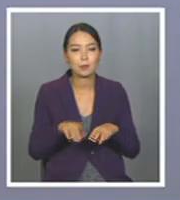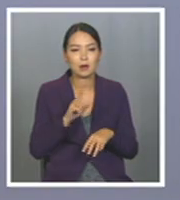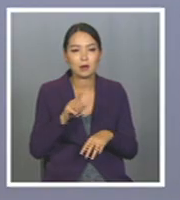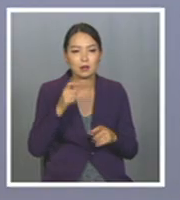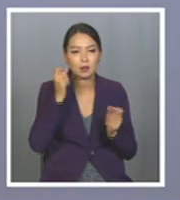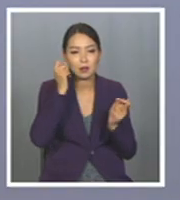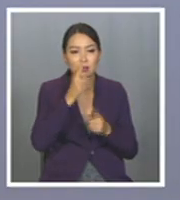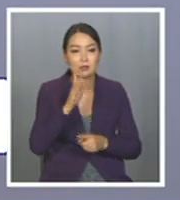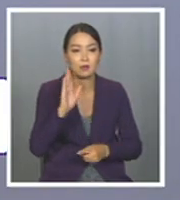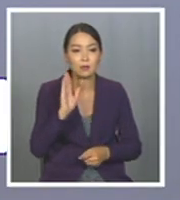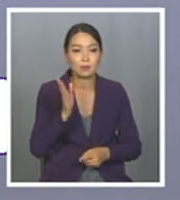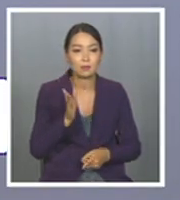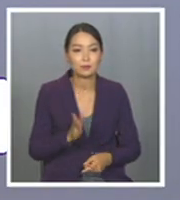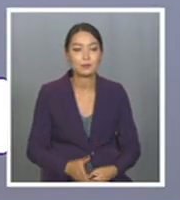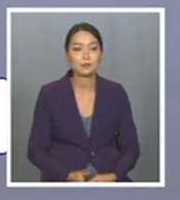өтеміз.